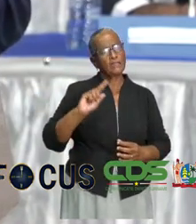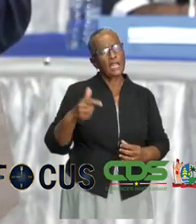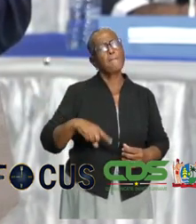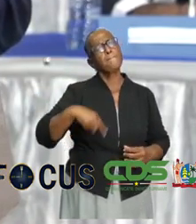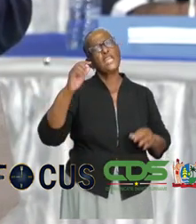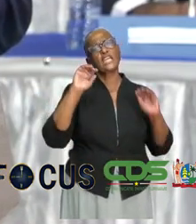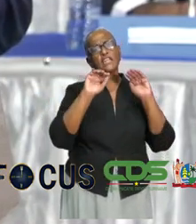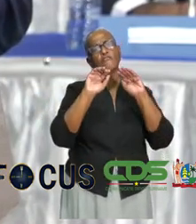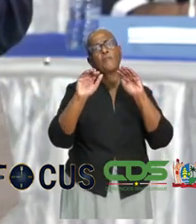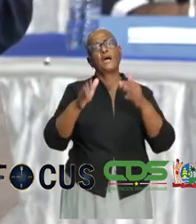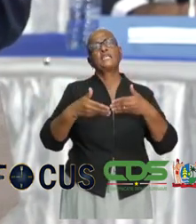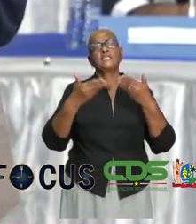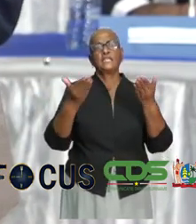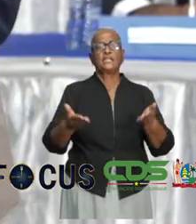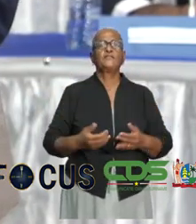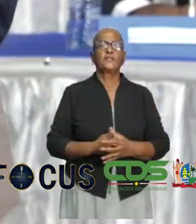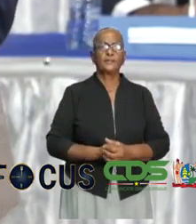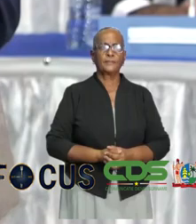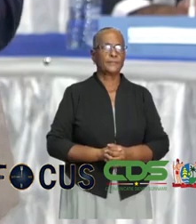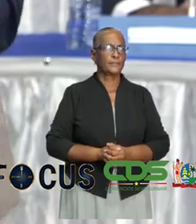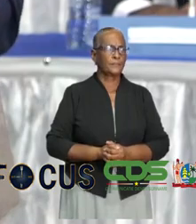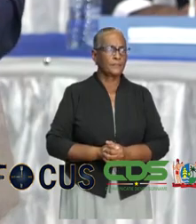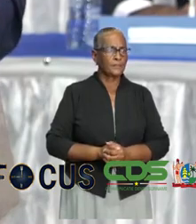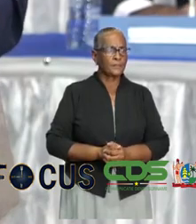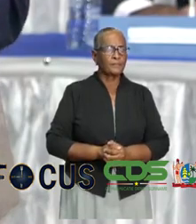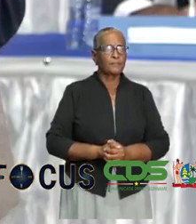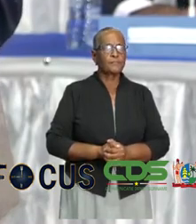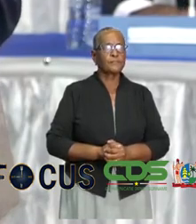informatie geven.